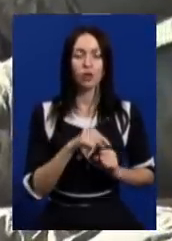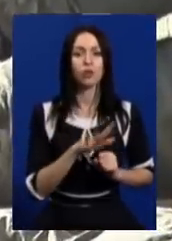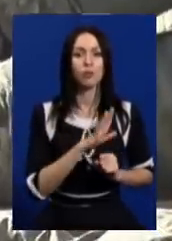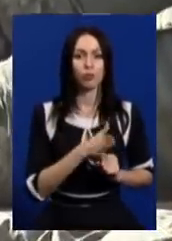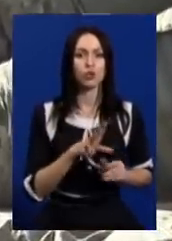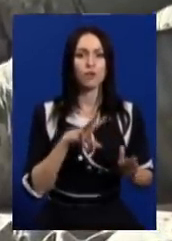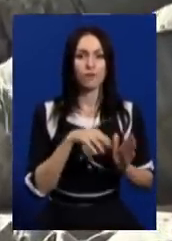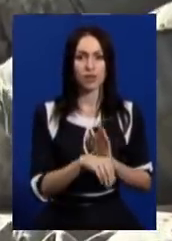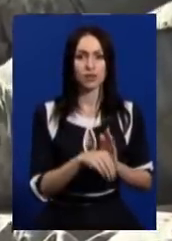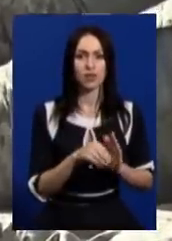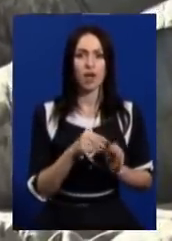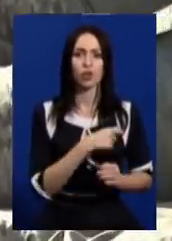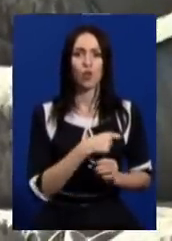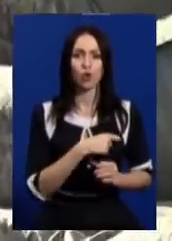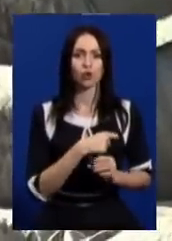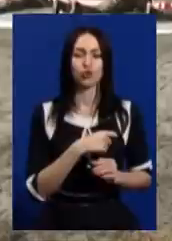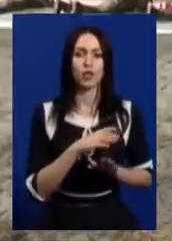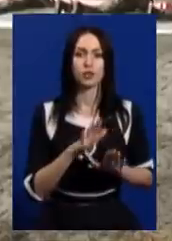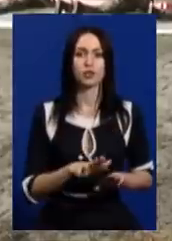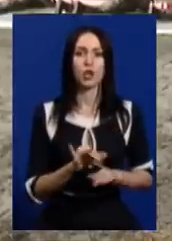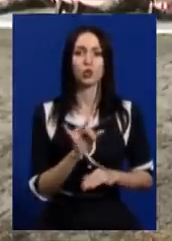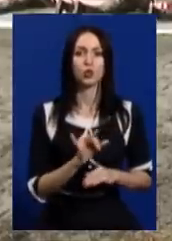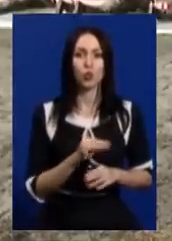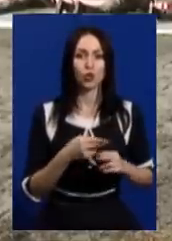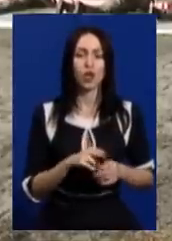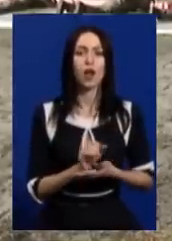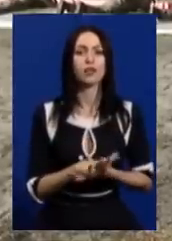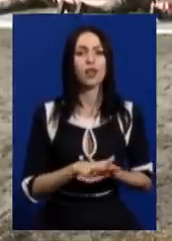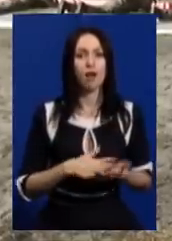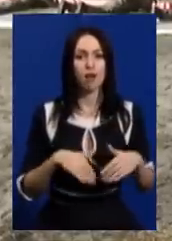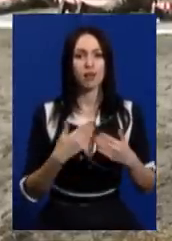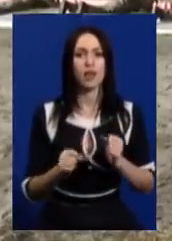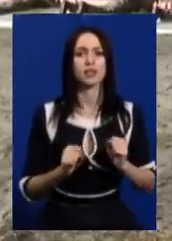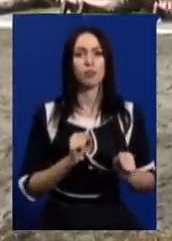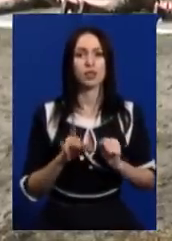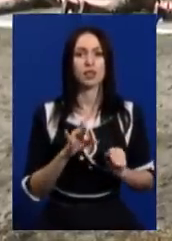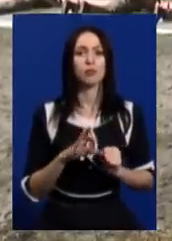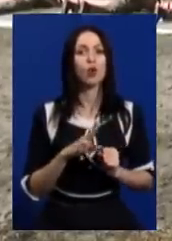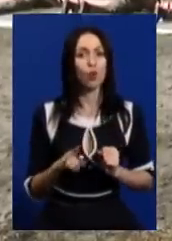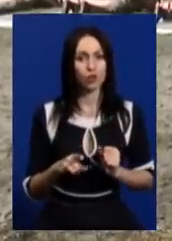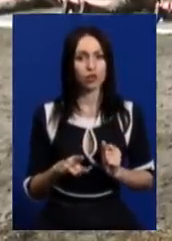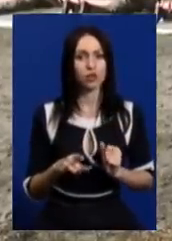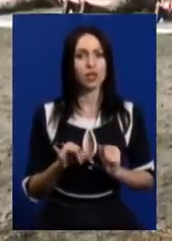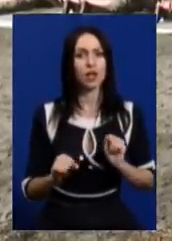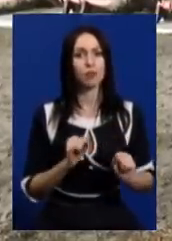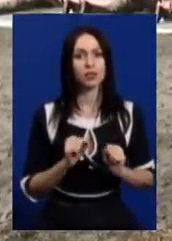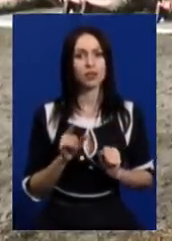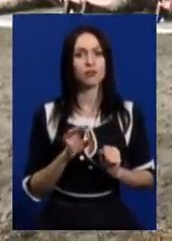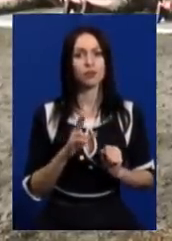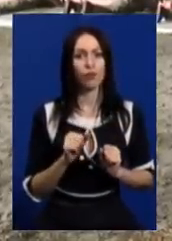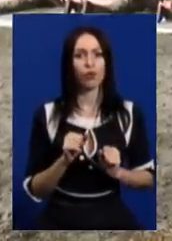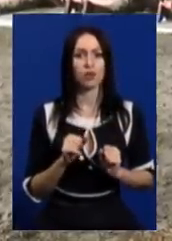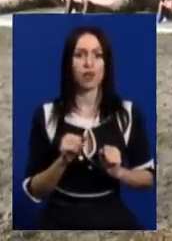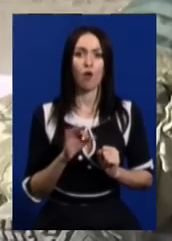введена должность инструктора. Далее с командирами рот и командирами взвода